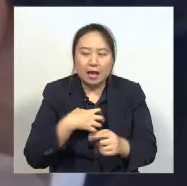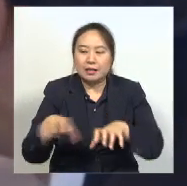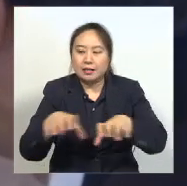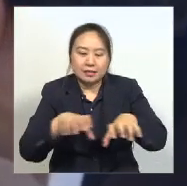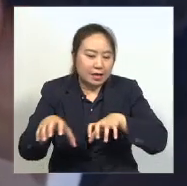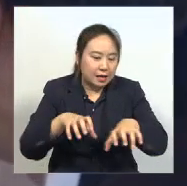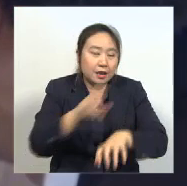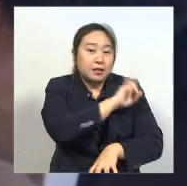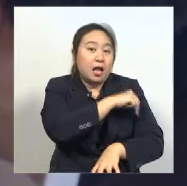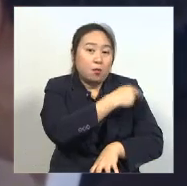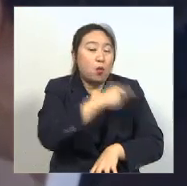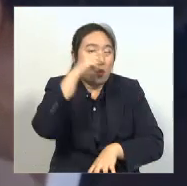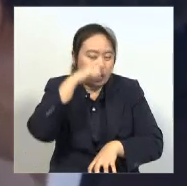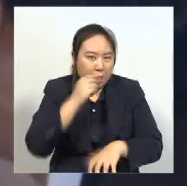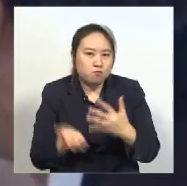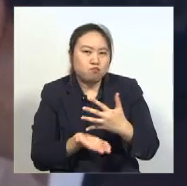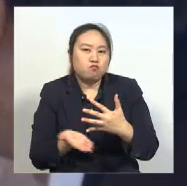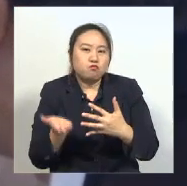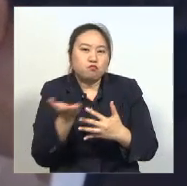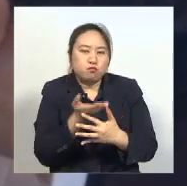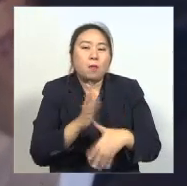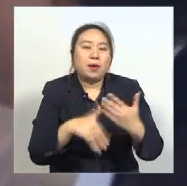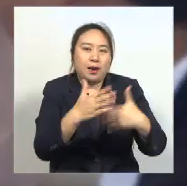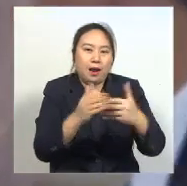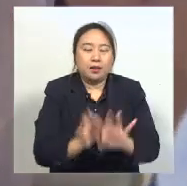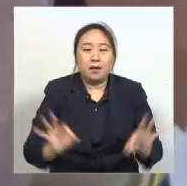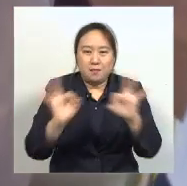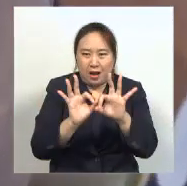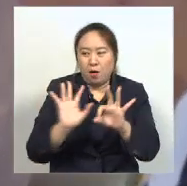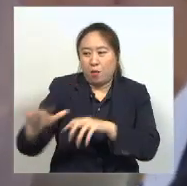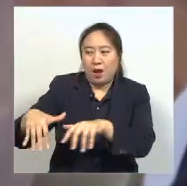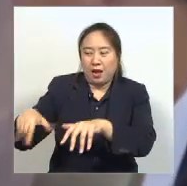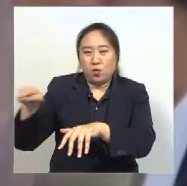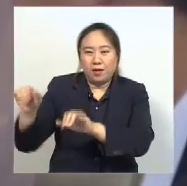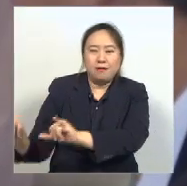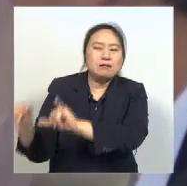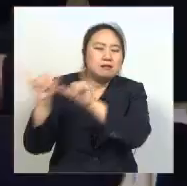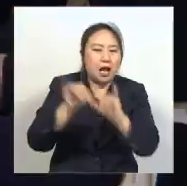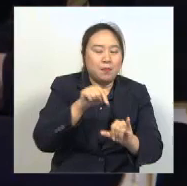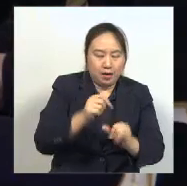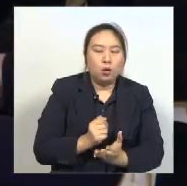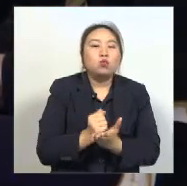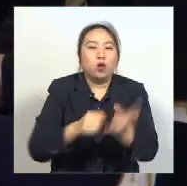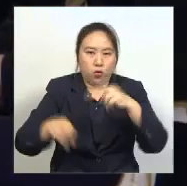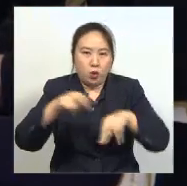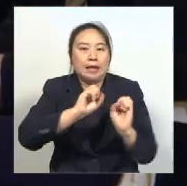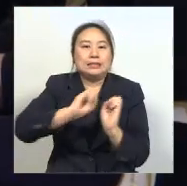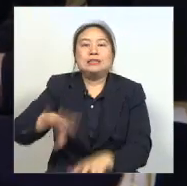จัดการด้านสาธารณสุขของไทยโดยเฉพาะการโยกย้ายถิ่นฐานโดยไม่ทิ้งใครไว้ข้างหลังค่ะ